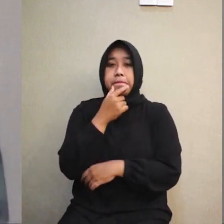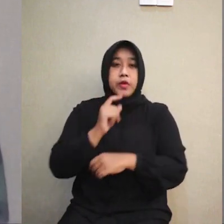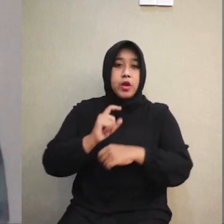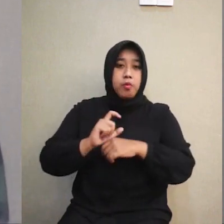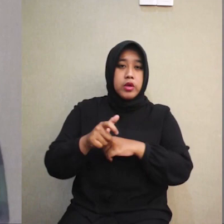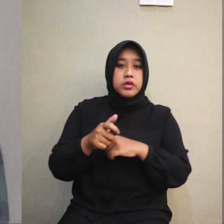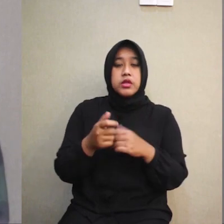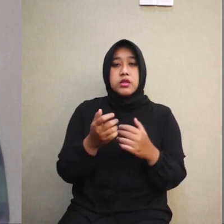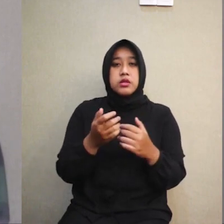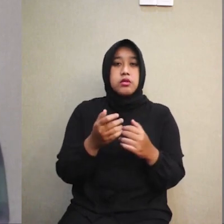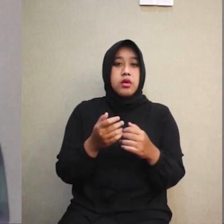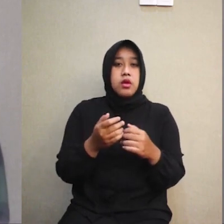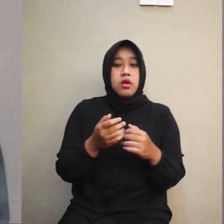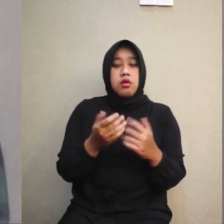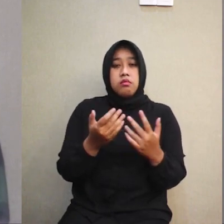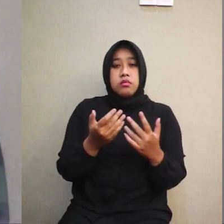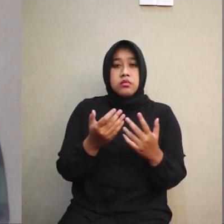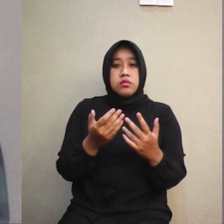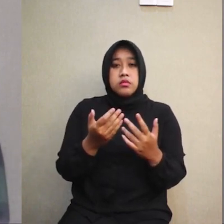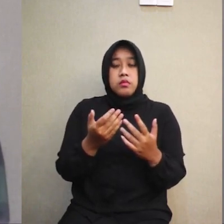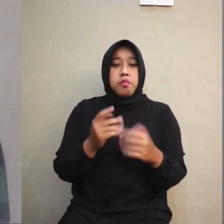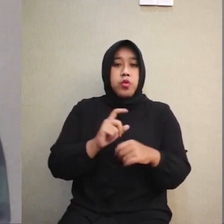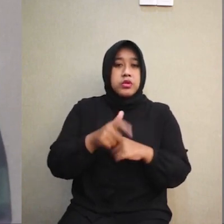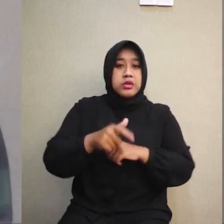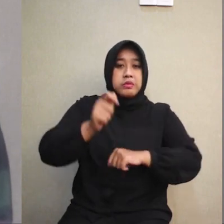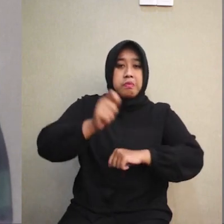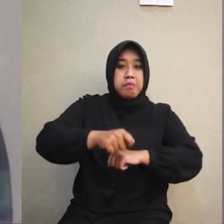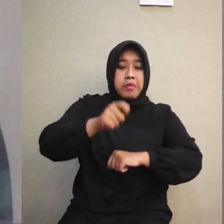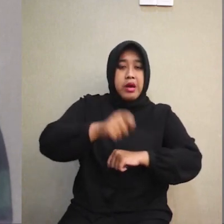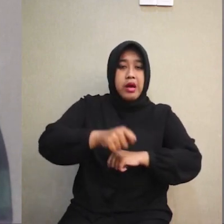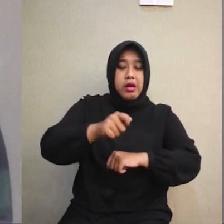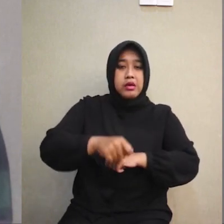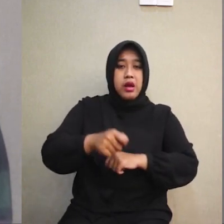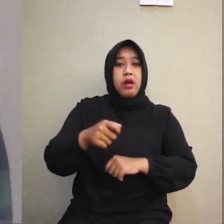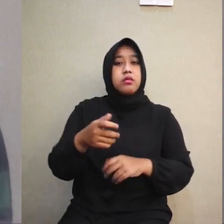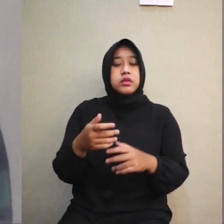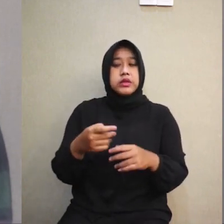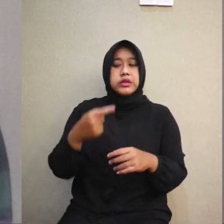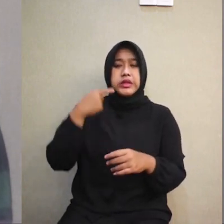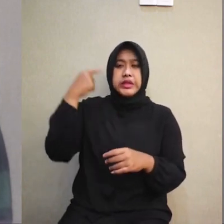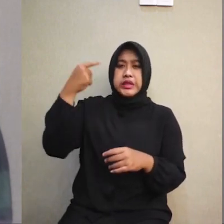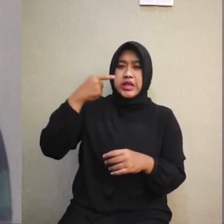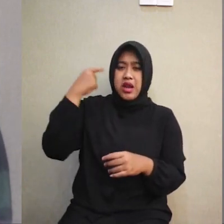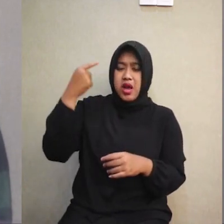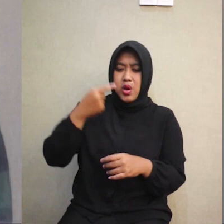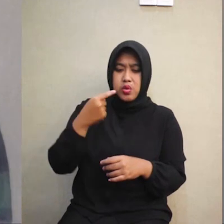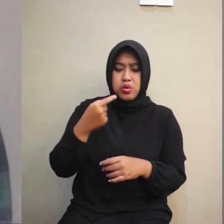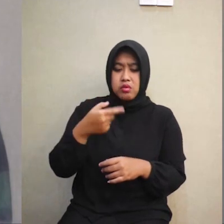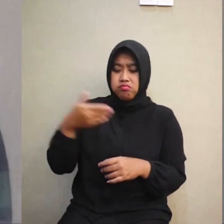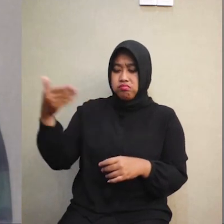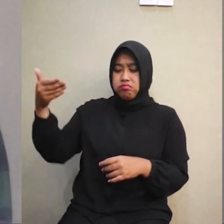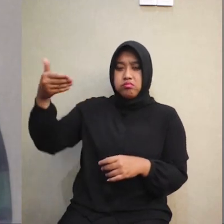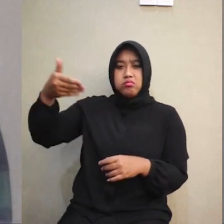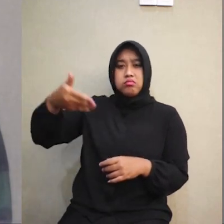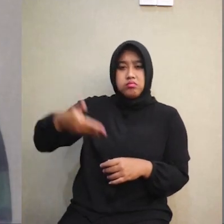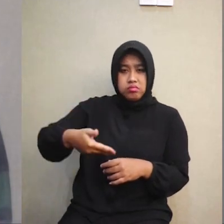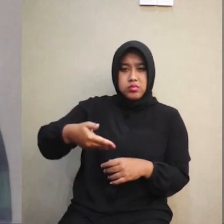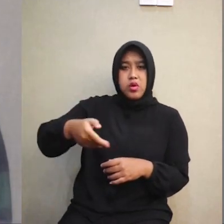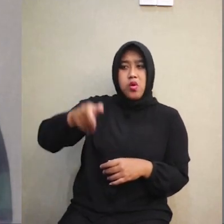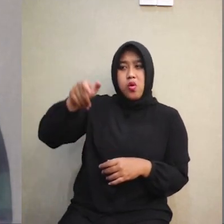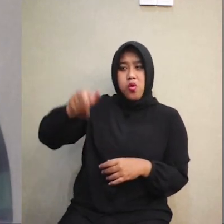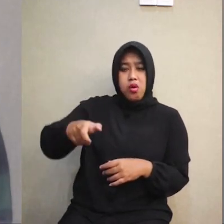permohonan pengakuan di pengadilan selalu tidak menghadirkan seseorang yang